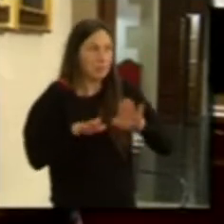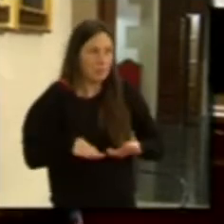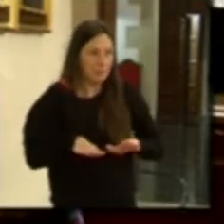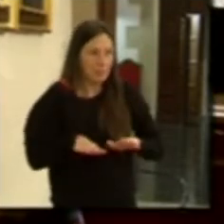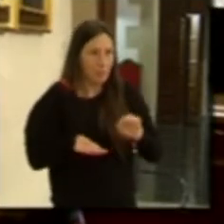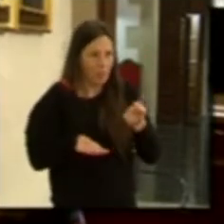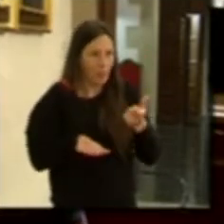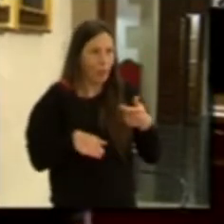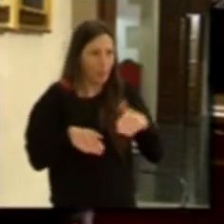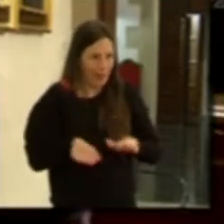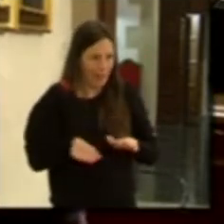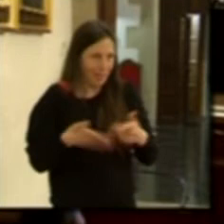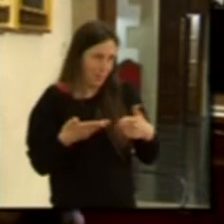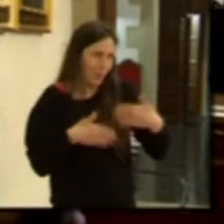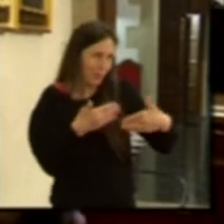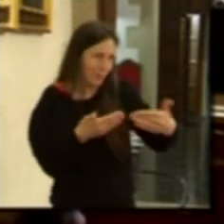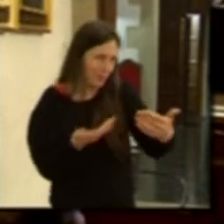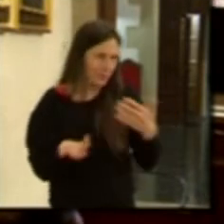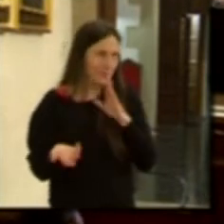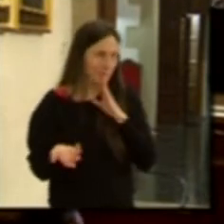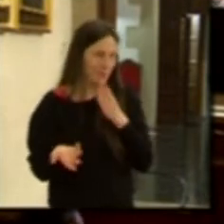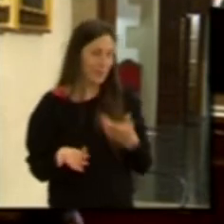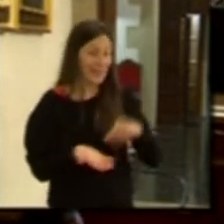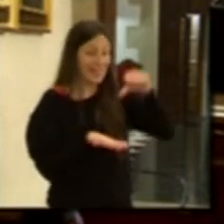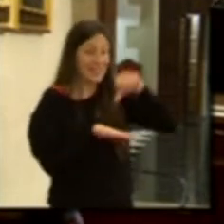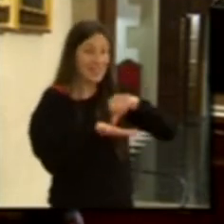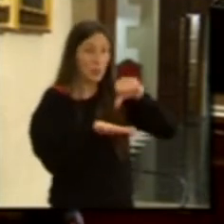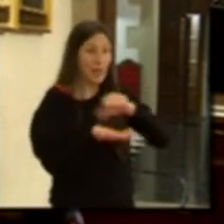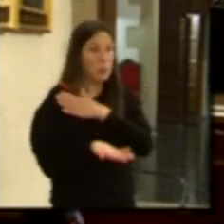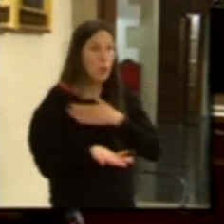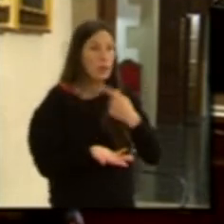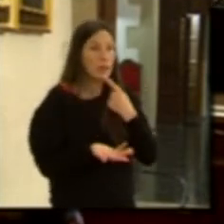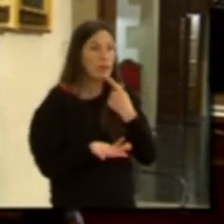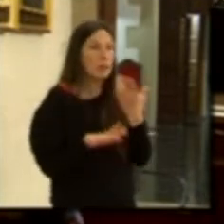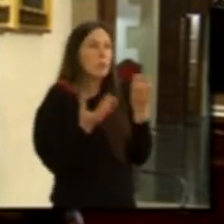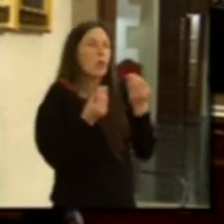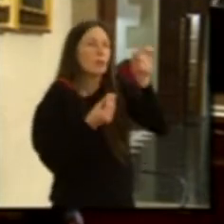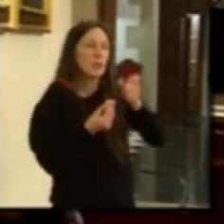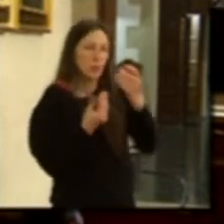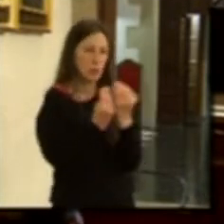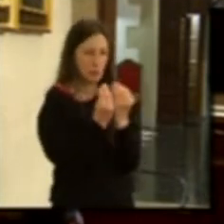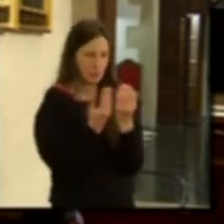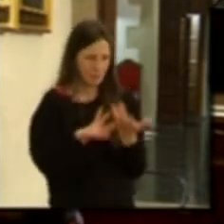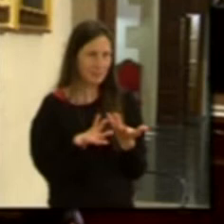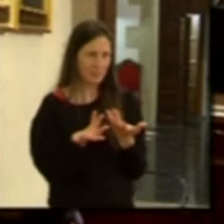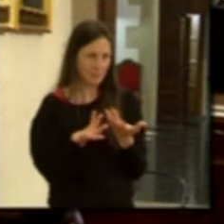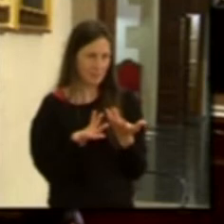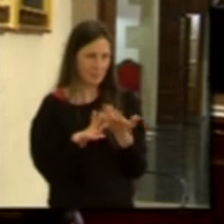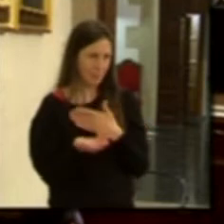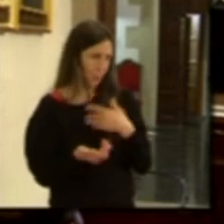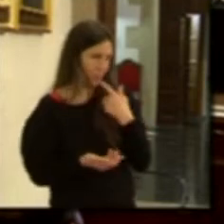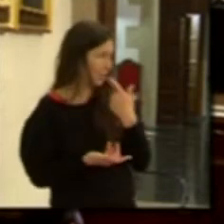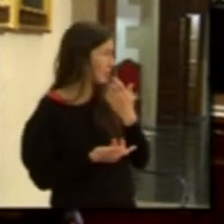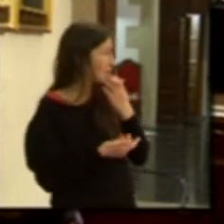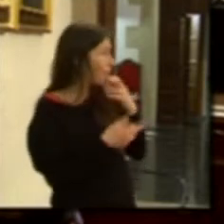Aleshores, quan parlem de ciutats, parlem d'aglomeració, parlem de concentració. Aquí teniu una